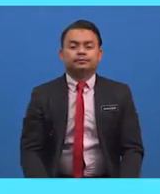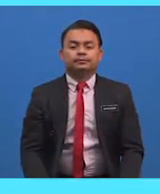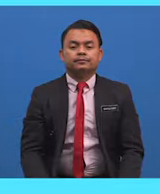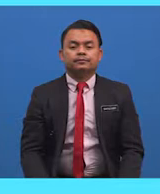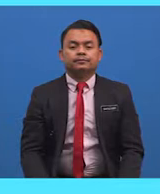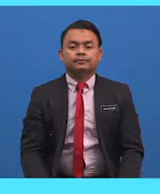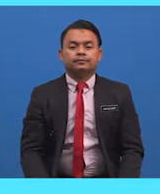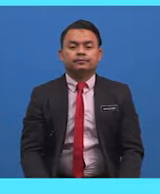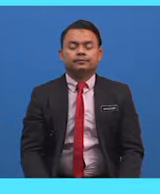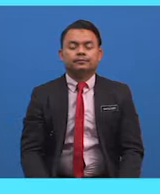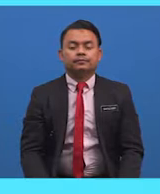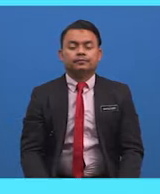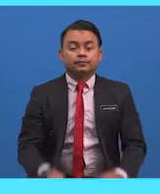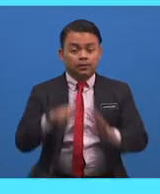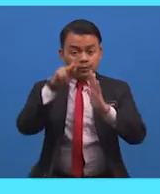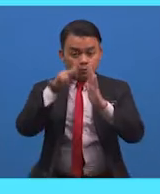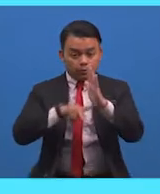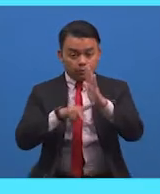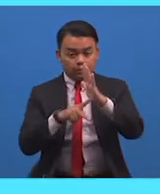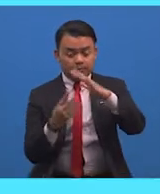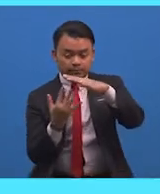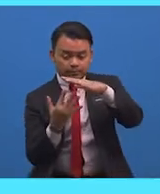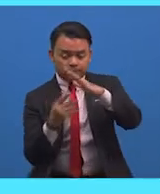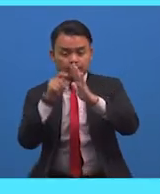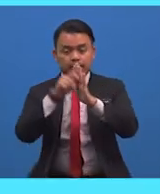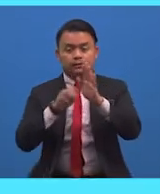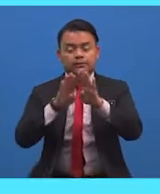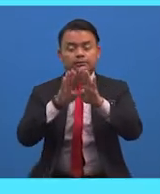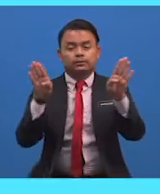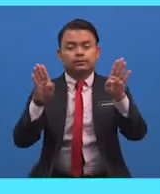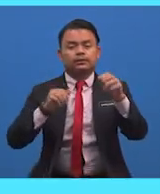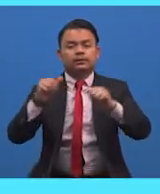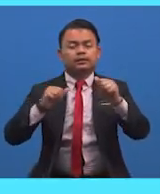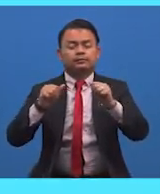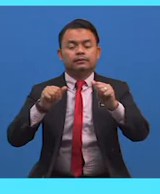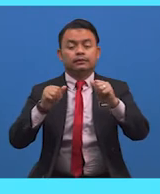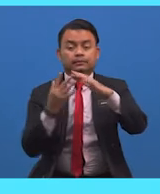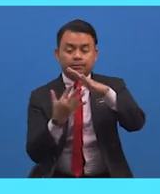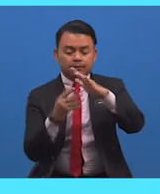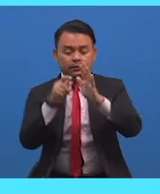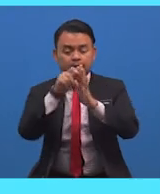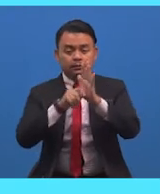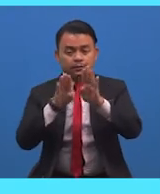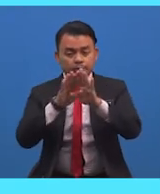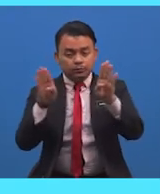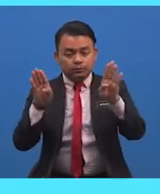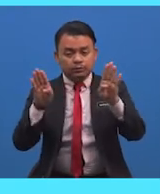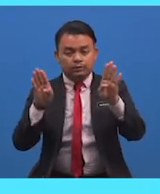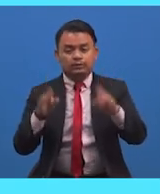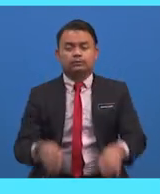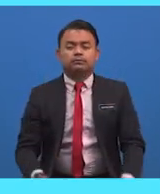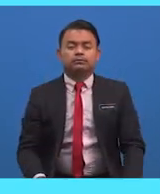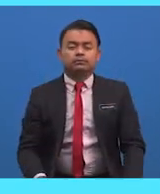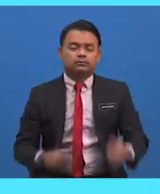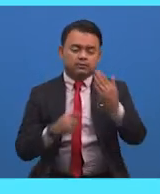ozon ialah mengurangkan pembakaran terbuka. Aktiviti pembakaran terbuka hanya akan menambahkan